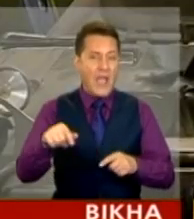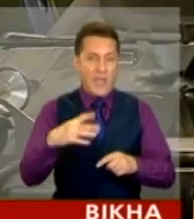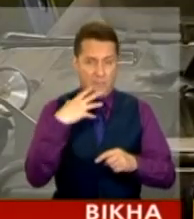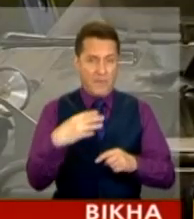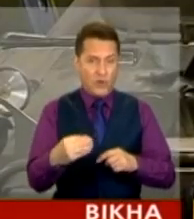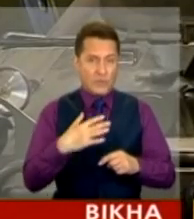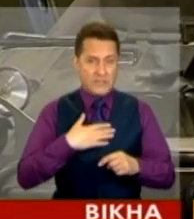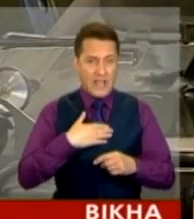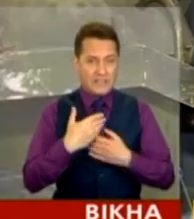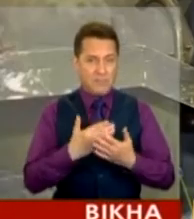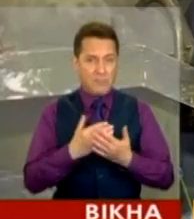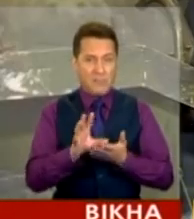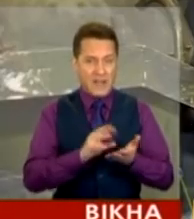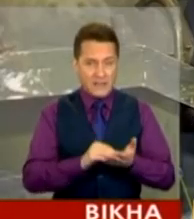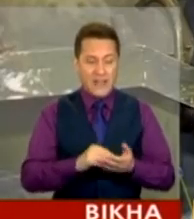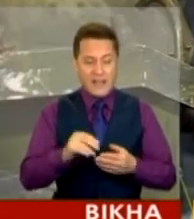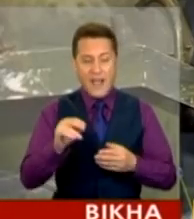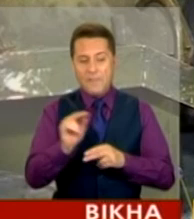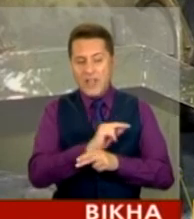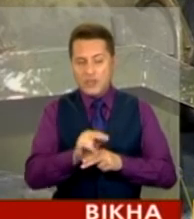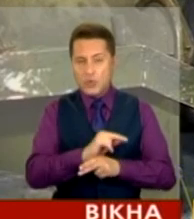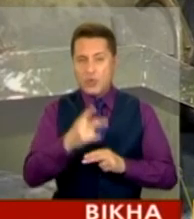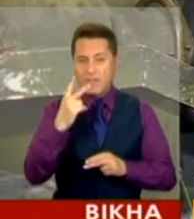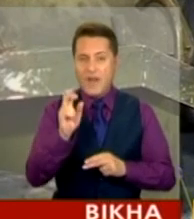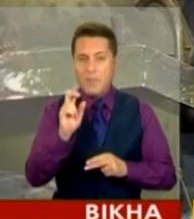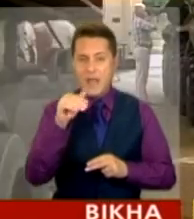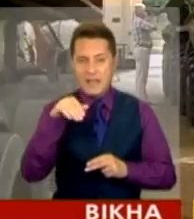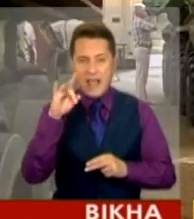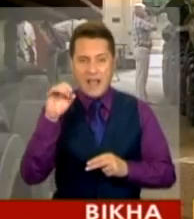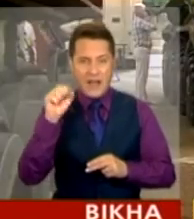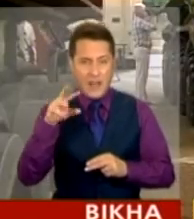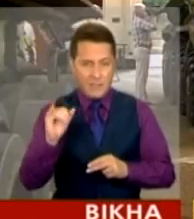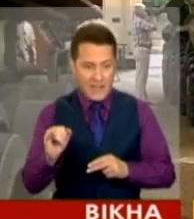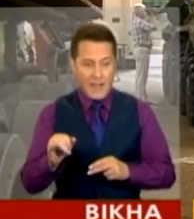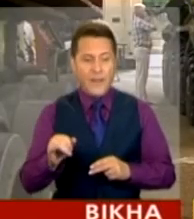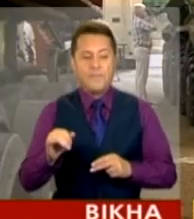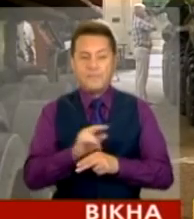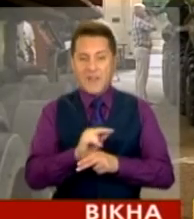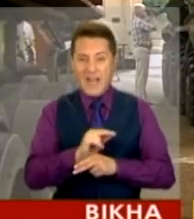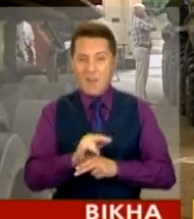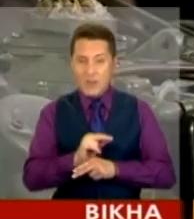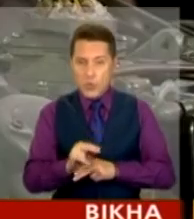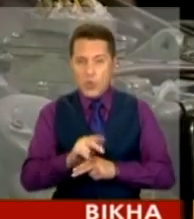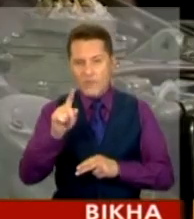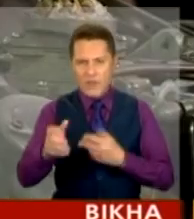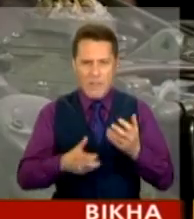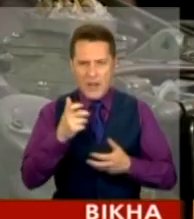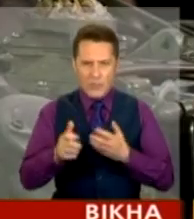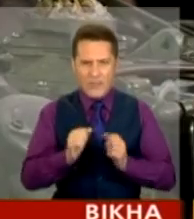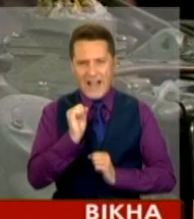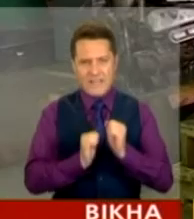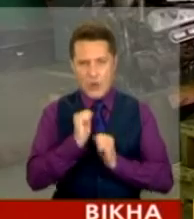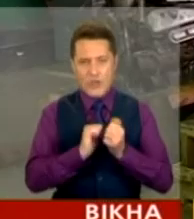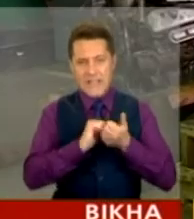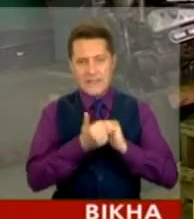жінки чаклують над двома БТРами щодо конфлікту на Донбасі і ржавіли в одній з військових частин на Миколаївщині. Вже перебрали двигуна та